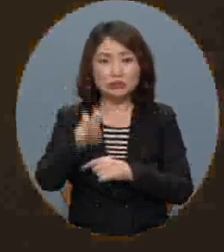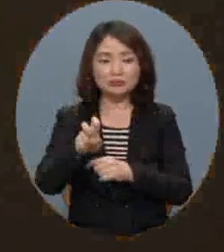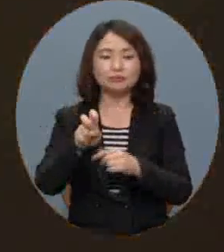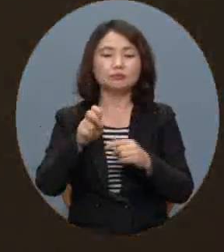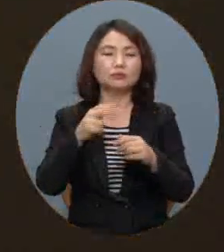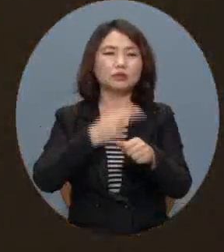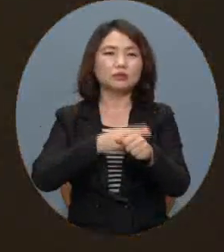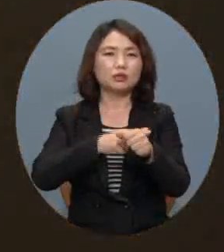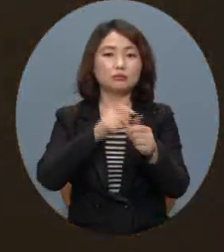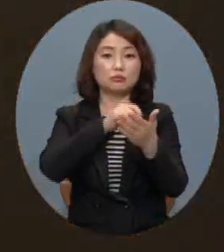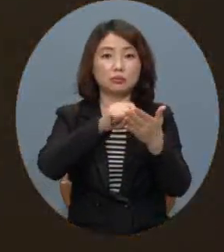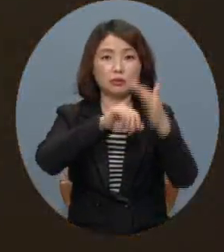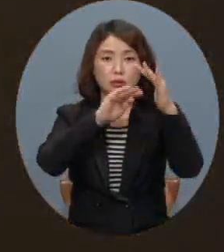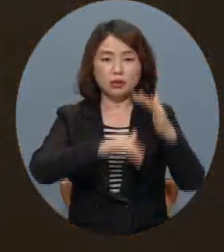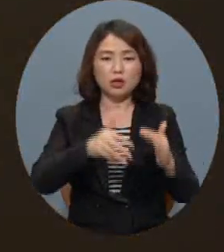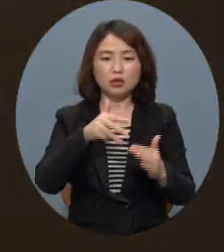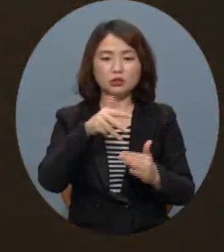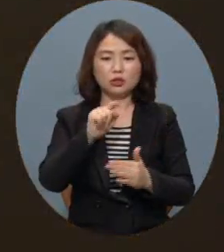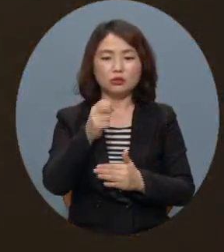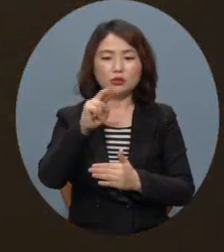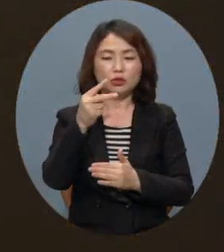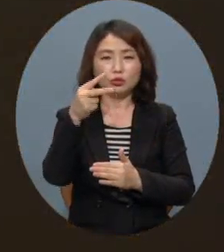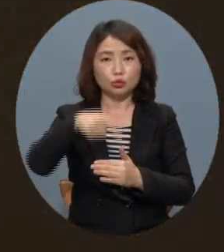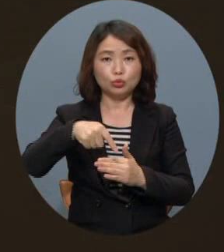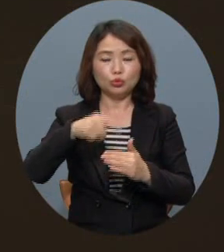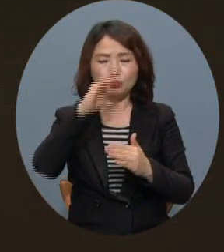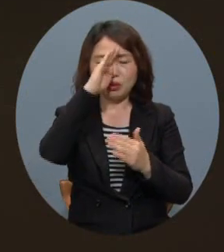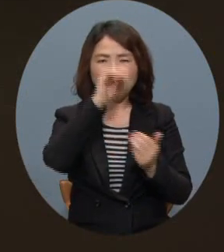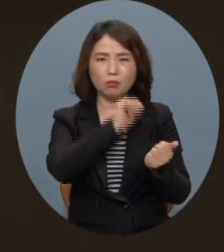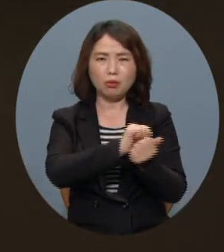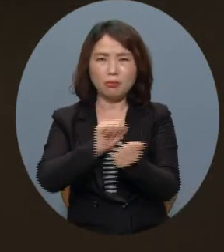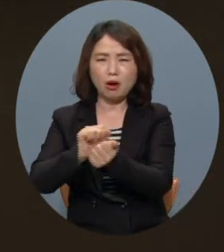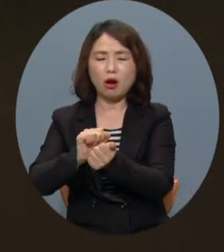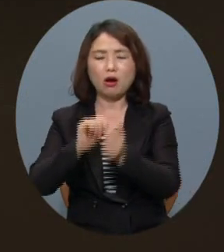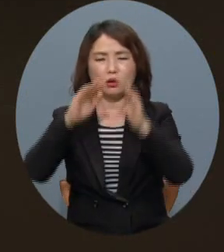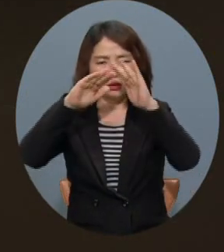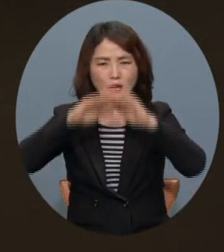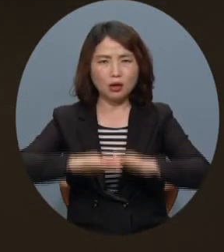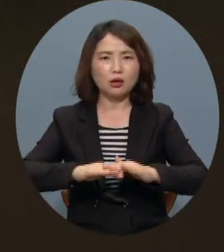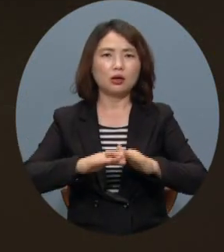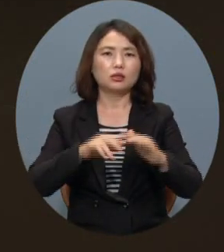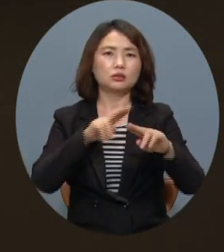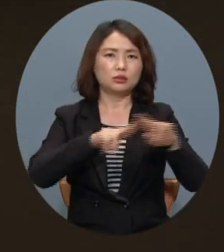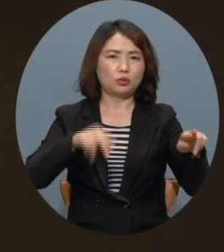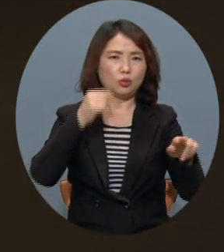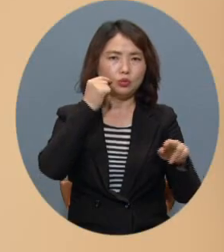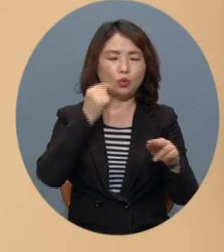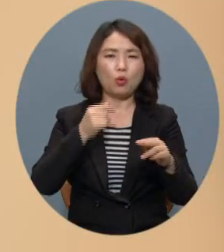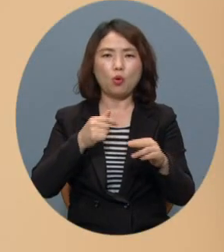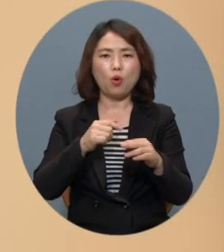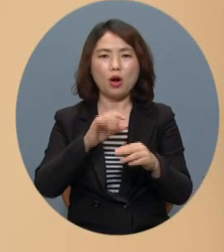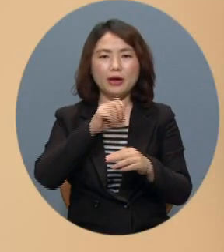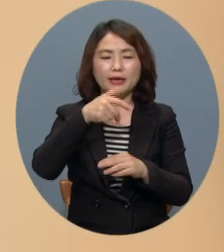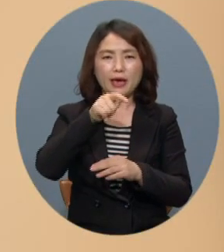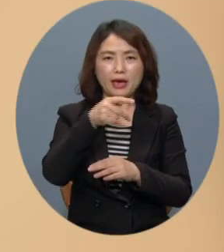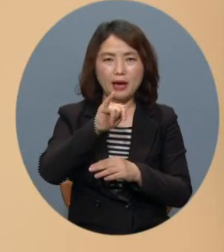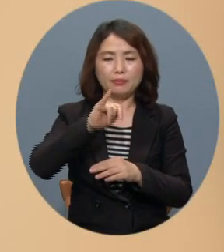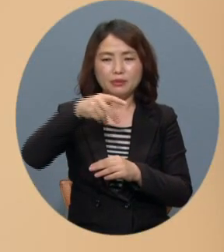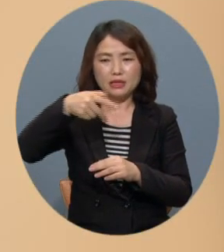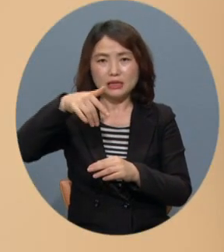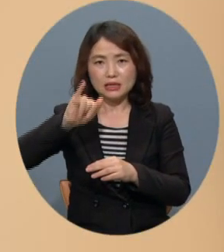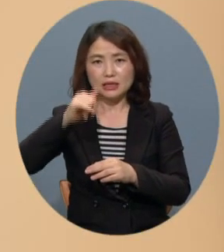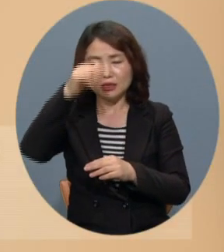일기 n 천연두가 이훈 말까지 침범해 차례를 행 하지 못했다 는 기록이 있고 초간 1기 게 한 비록 등